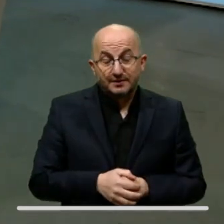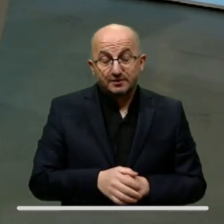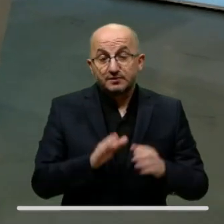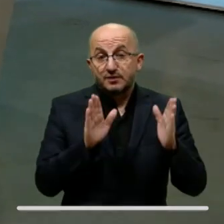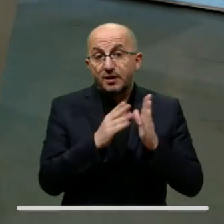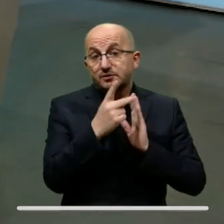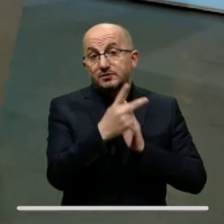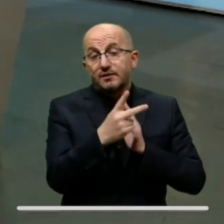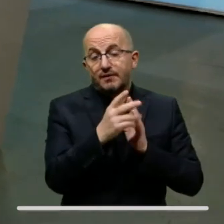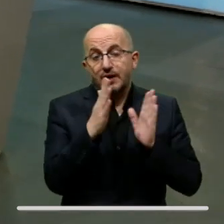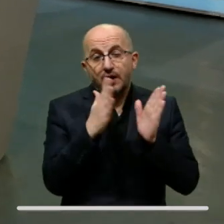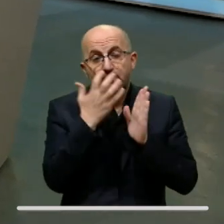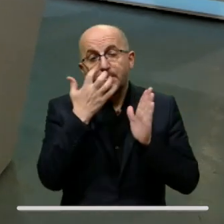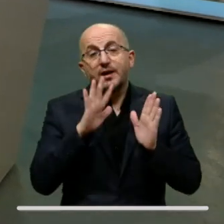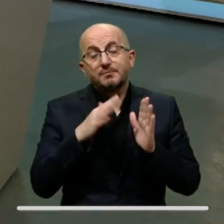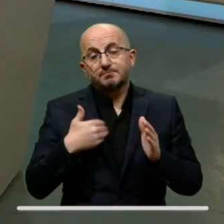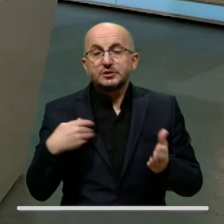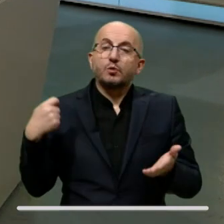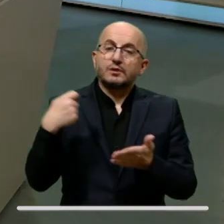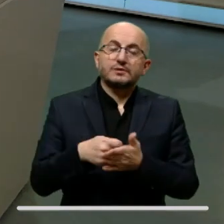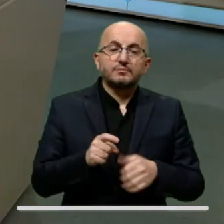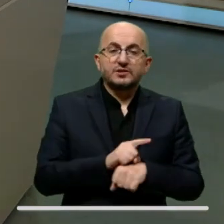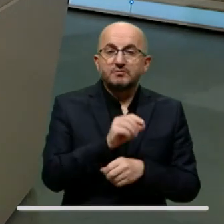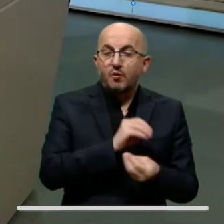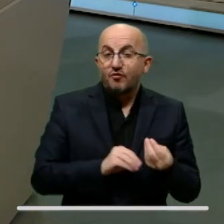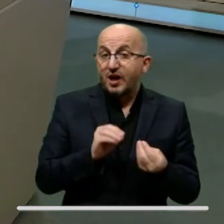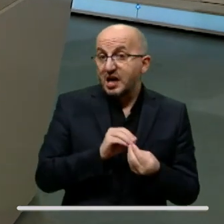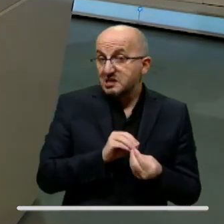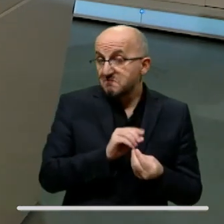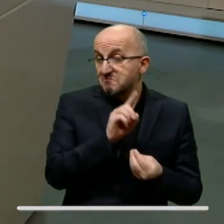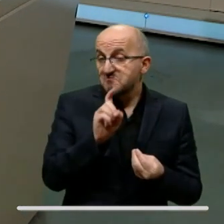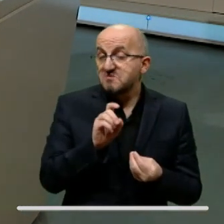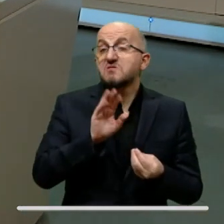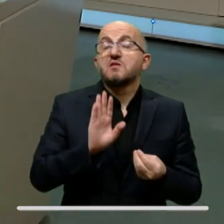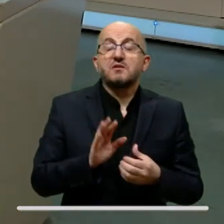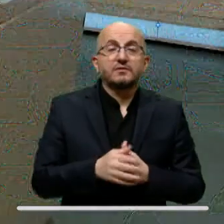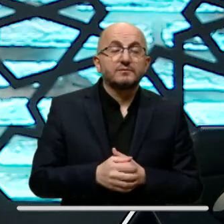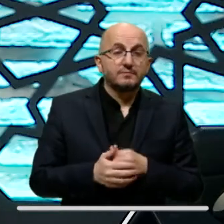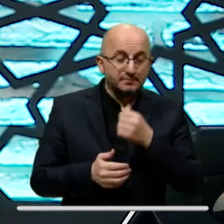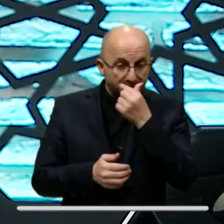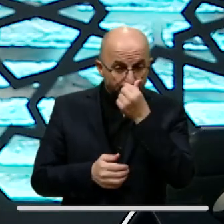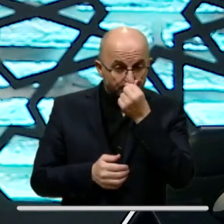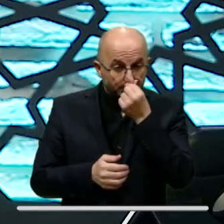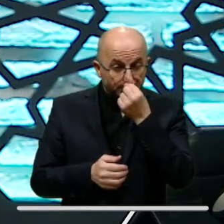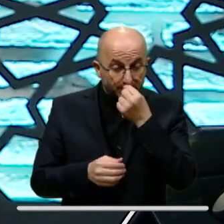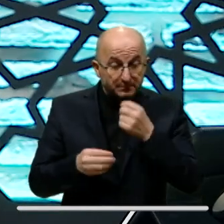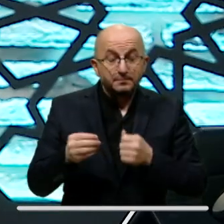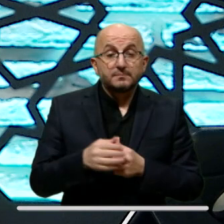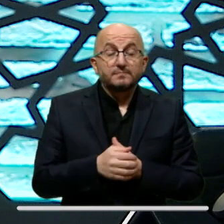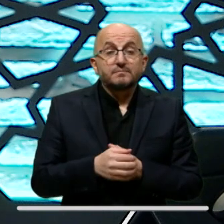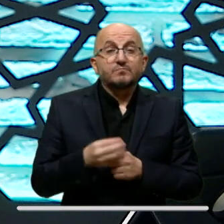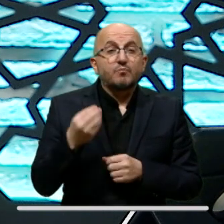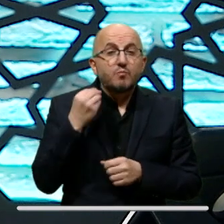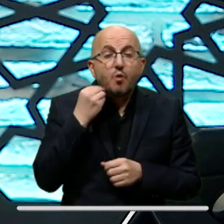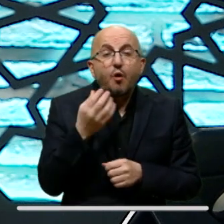karşı taraf bir karşılık beklemeksizin biz ödediğimizde bu faize girer mi, girmez mi? Yani siz borcu aldığınız kişinin